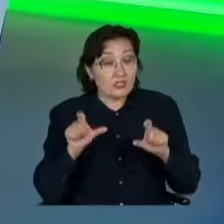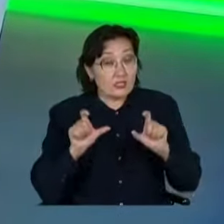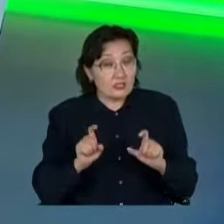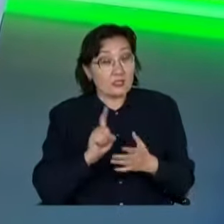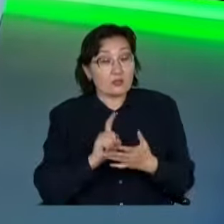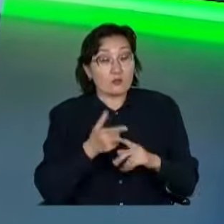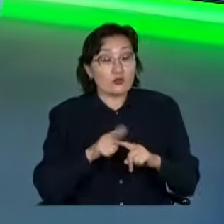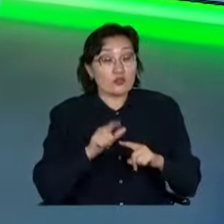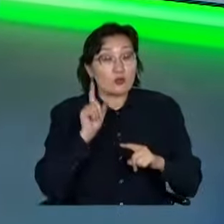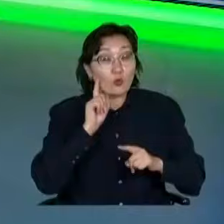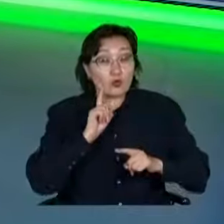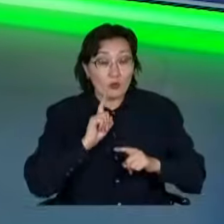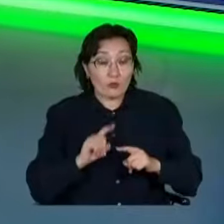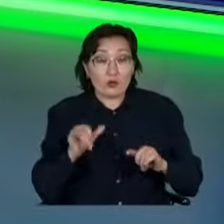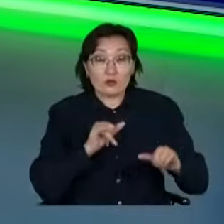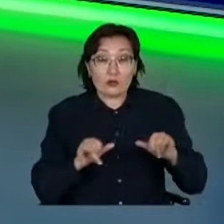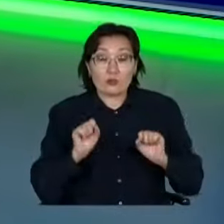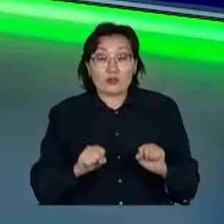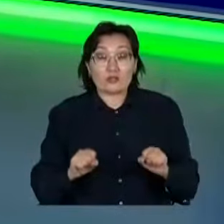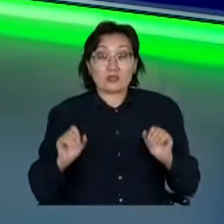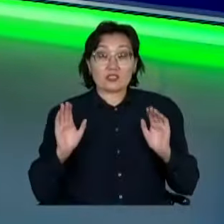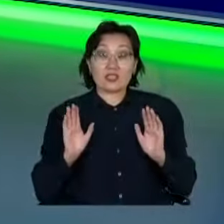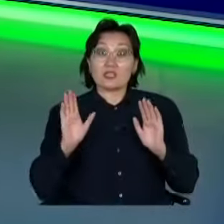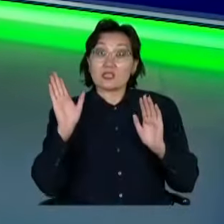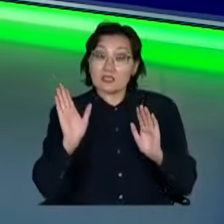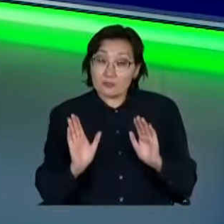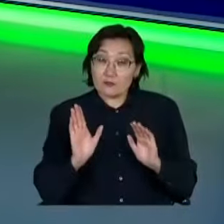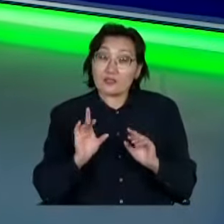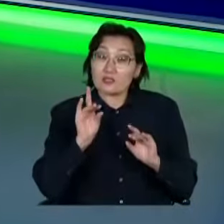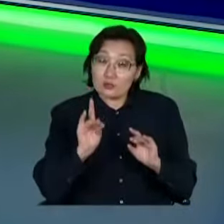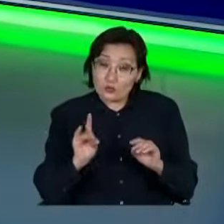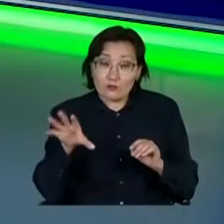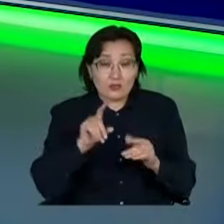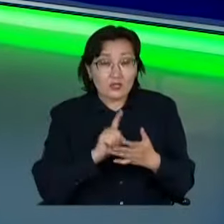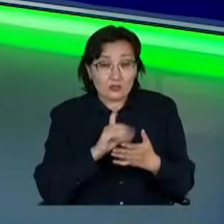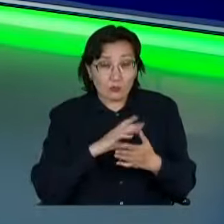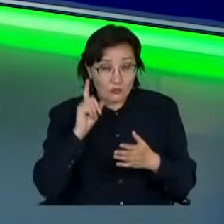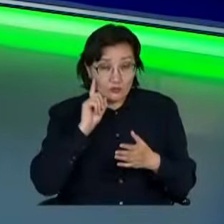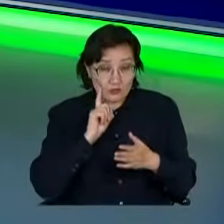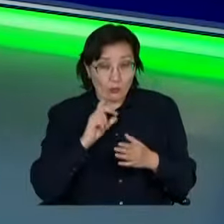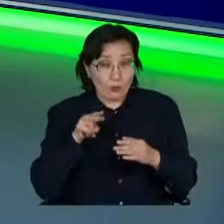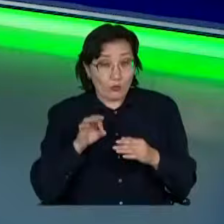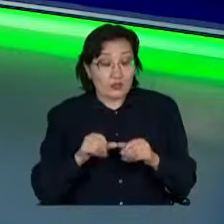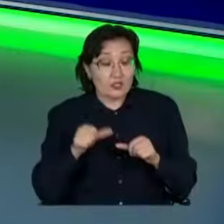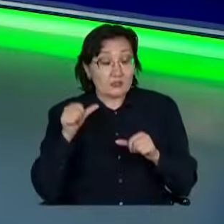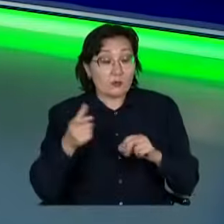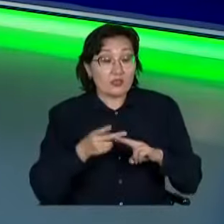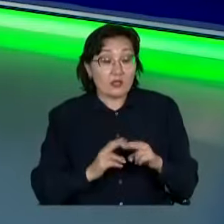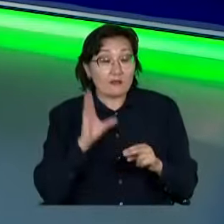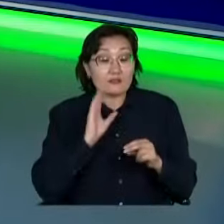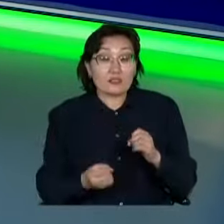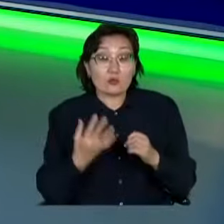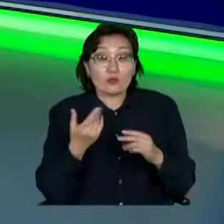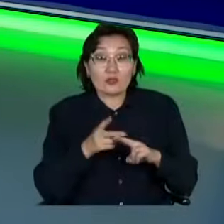быть очень удобные, куда можно опереться, спинка та же самая, скамейки. Да. Кроме того, по особенностям, это фонтаны,